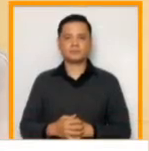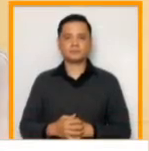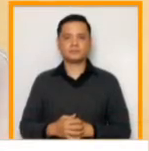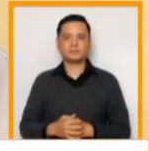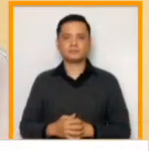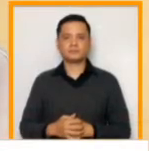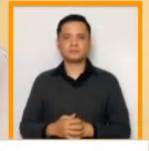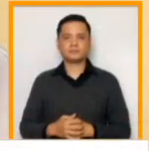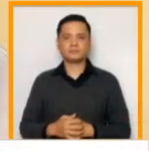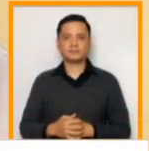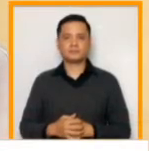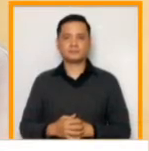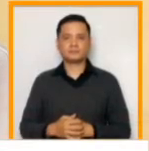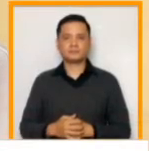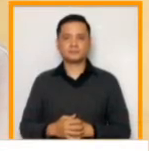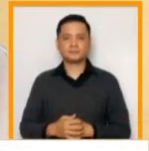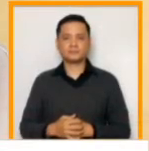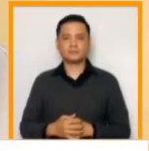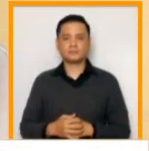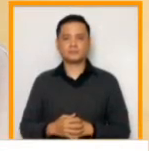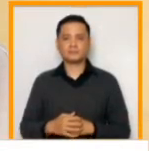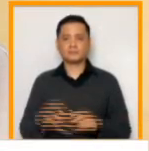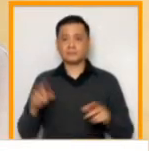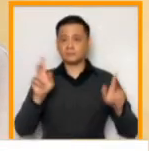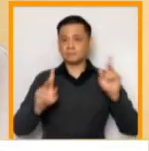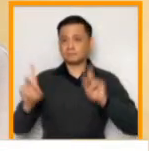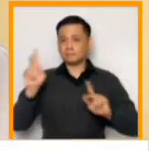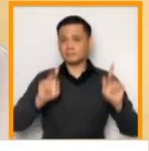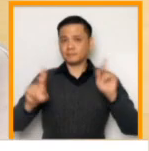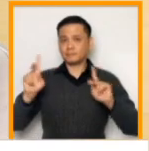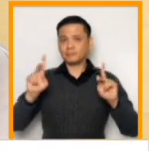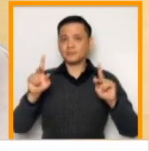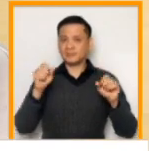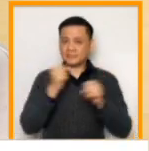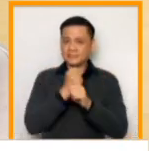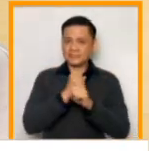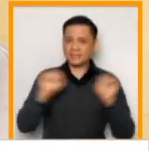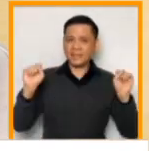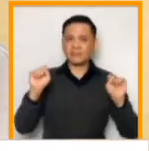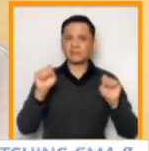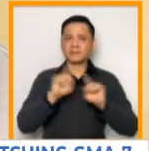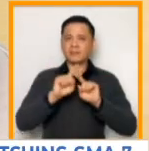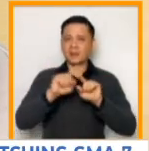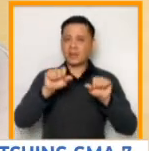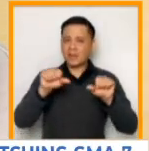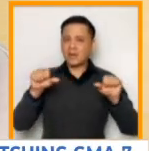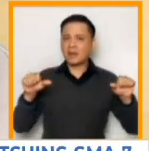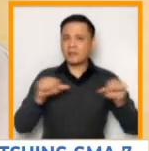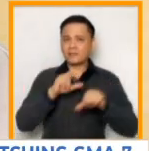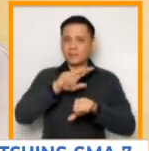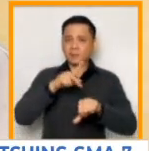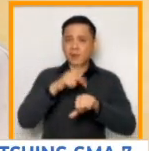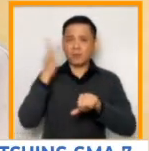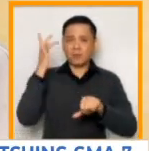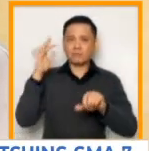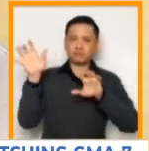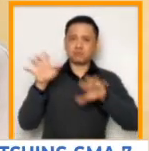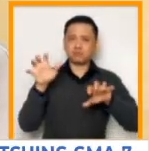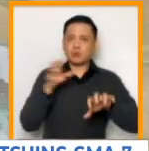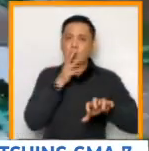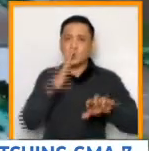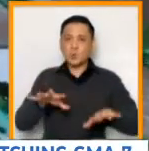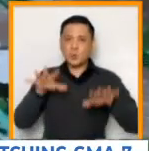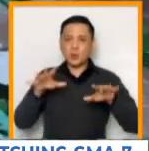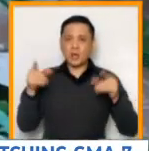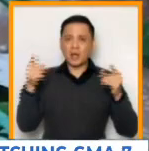Dandang residente ang lumikas sa iba't ibang bahagi ng bansa dahil sa pagbaha bunsod ng malakas na ulan na bumuhos noong weekend. Narito ang unang balita.